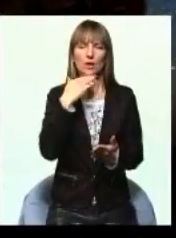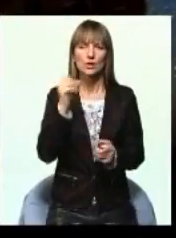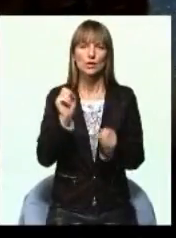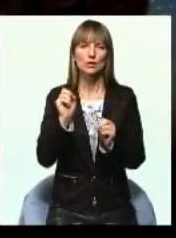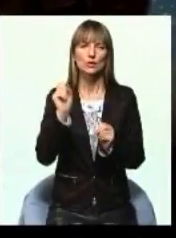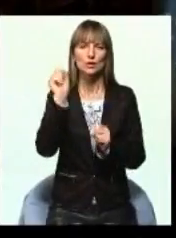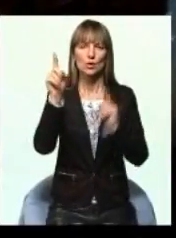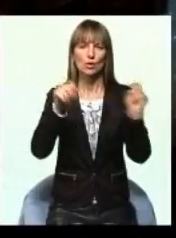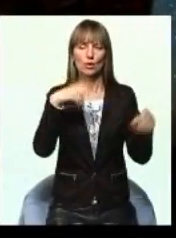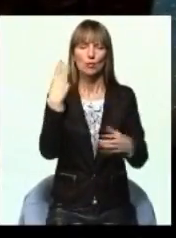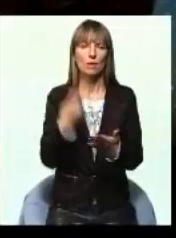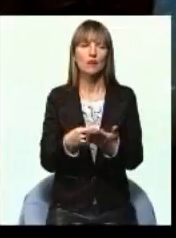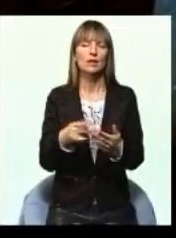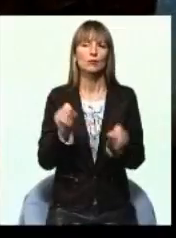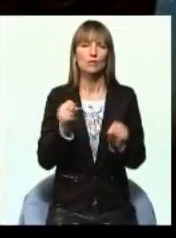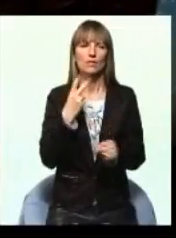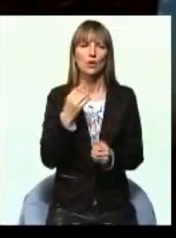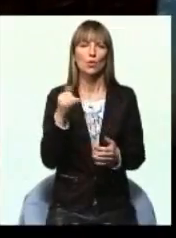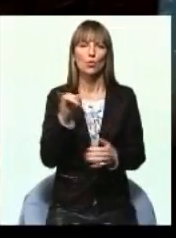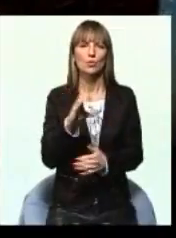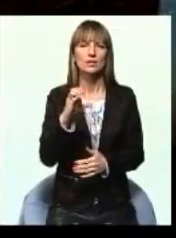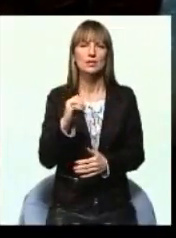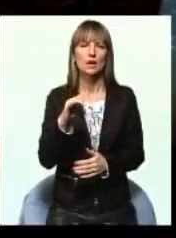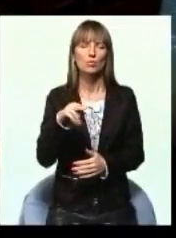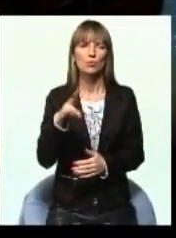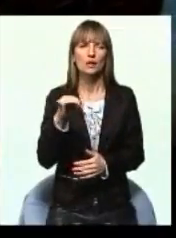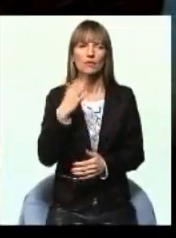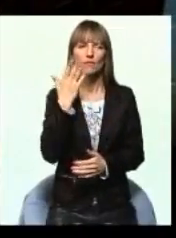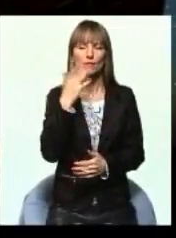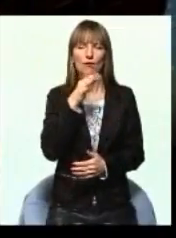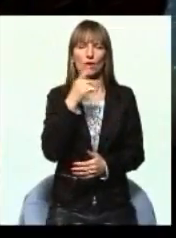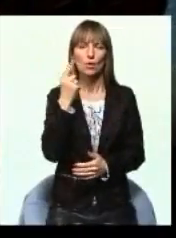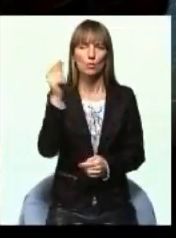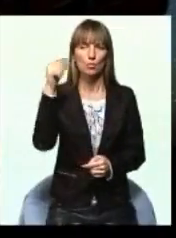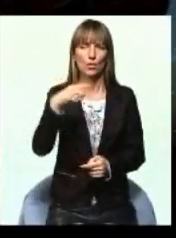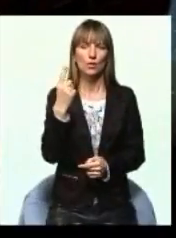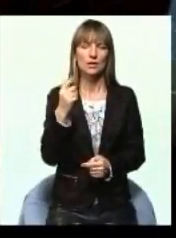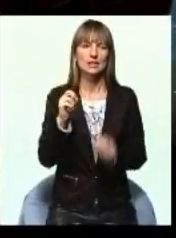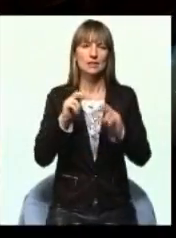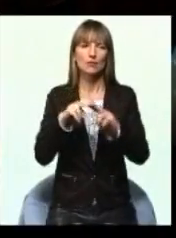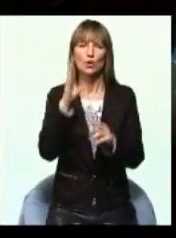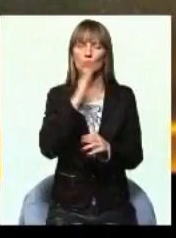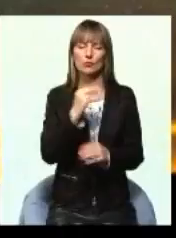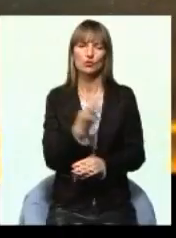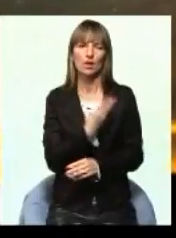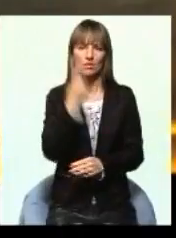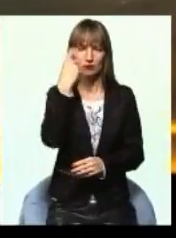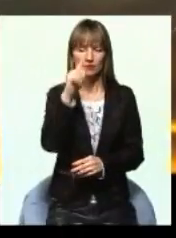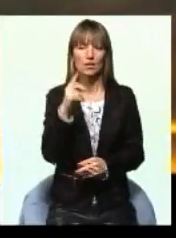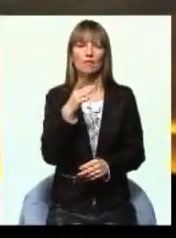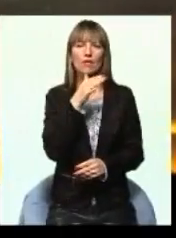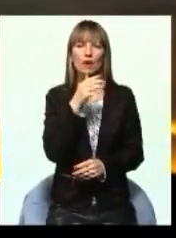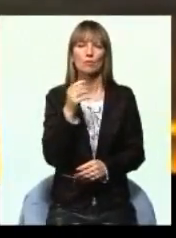Зазвичай у нашій країні його можна побачити у серпні. Тож, коли під час падіння однієї зірки ви не встигаєте загадати бажання, то під